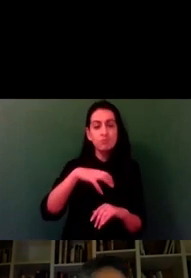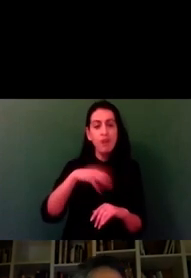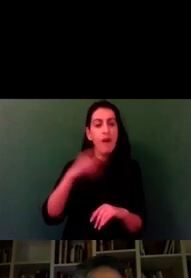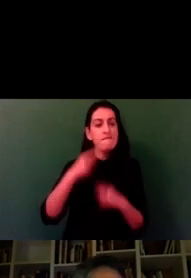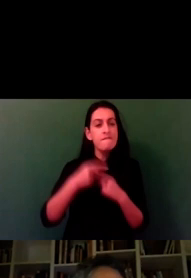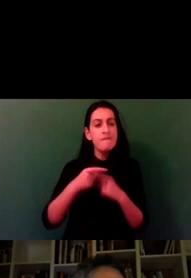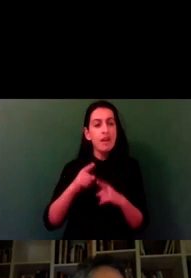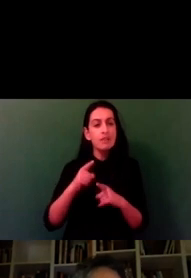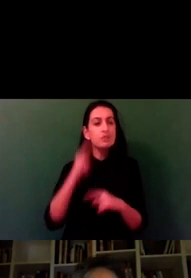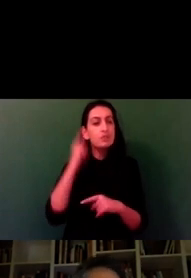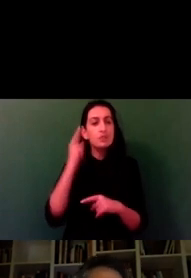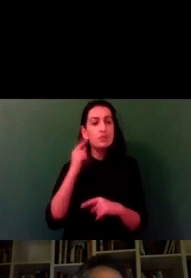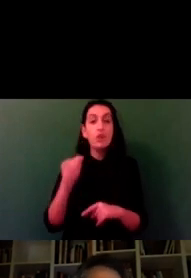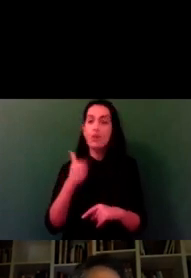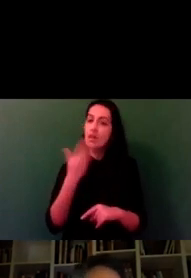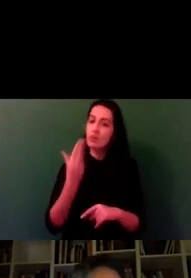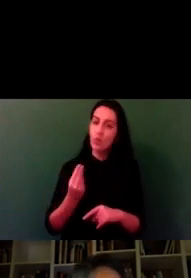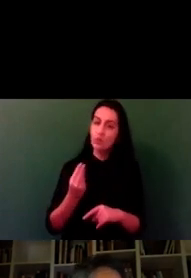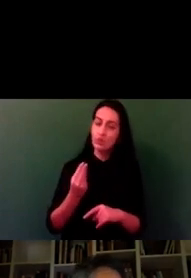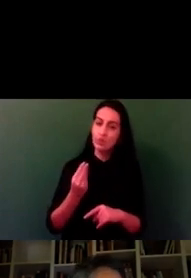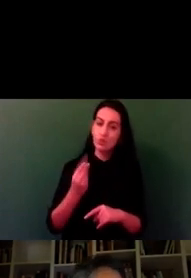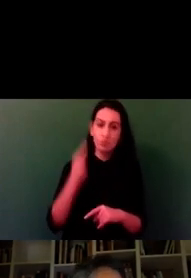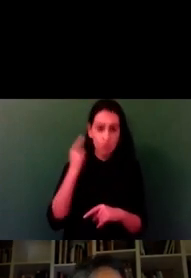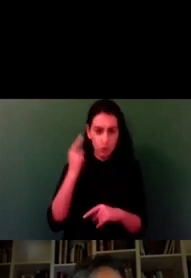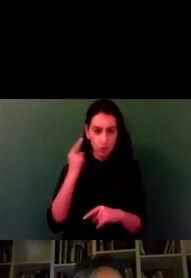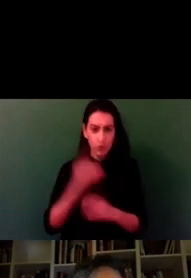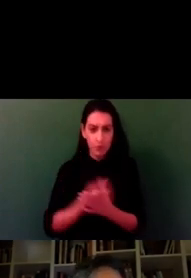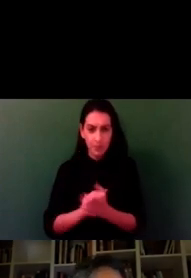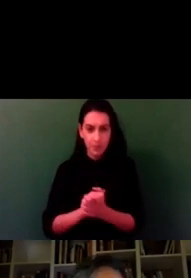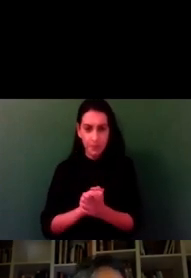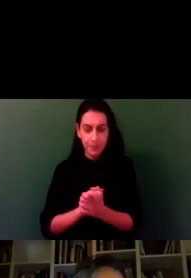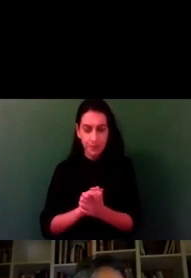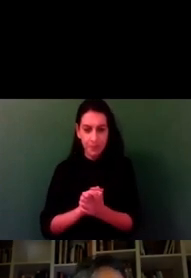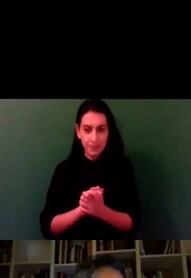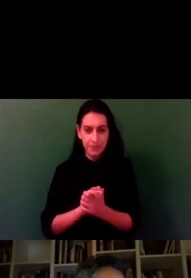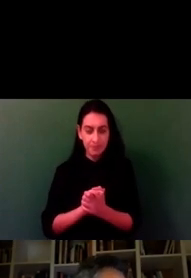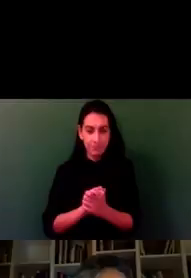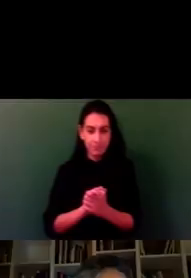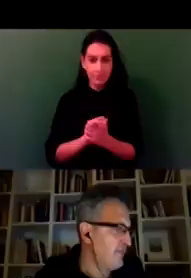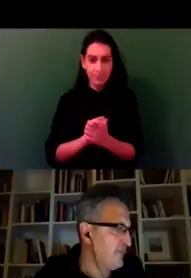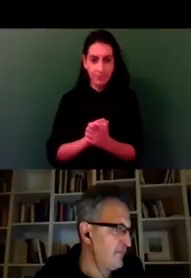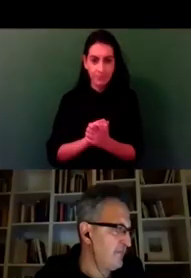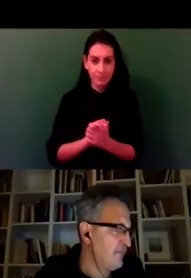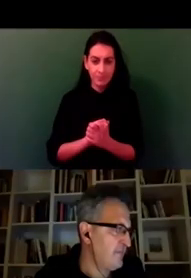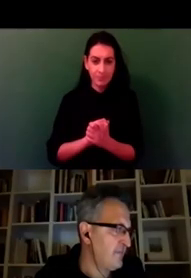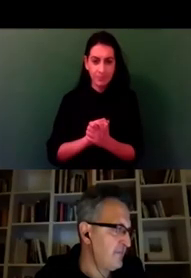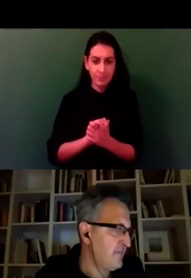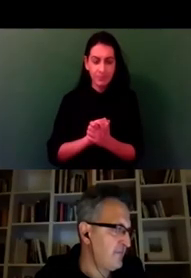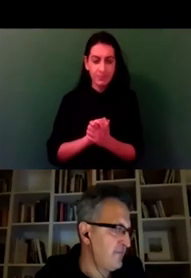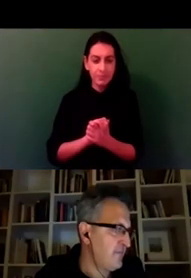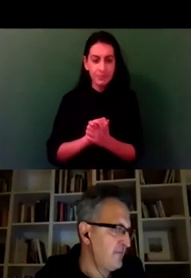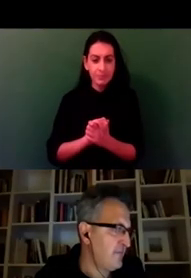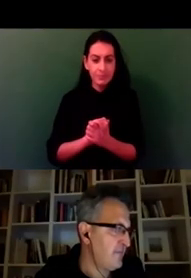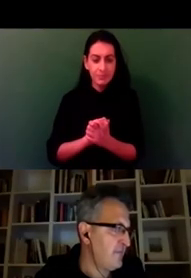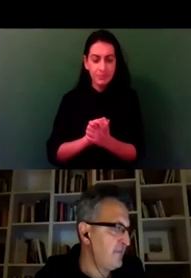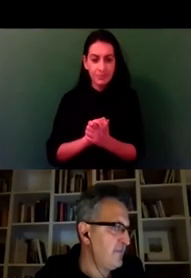daima işte katılımcı süreçlerden ya da tasarımlardan bahsedince böyle şey gibi anlaşılıyor. İşte herkes de aynı anda masaya bir anda oturuyoruz. Ve o